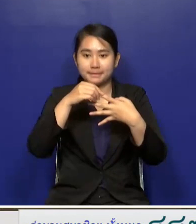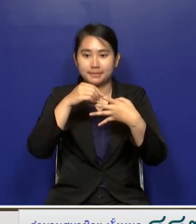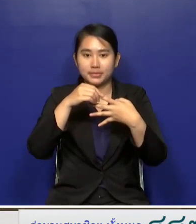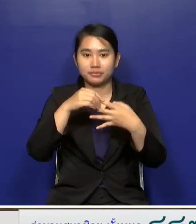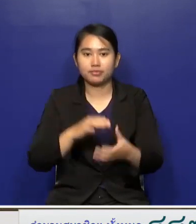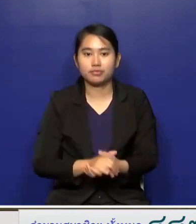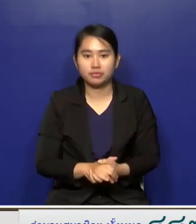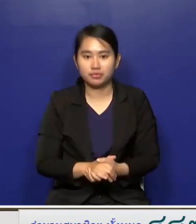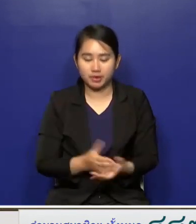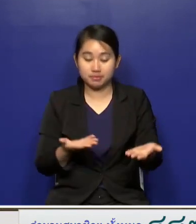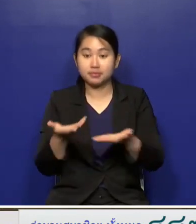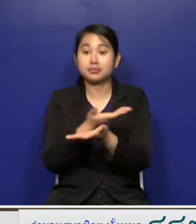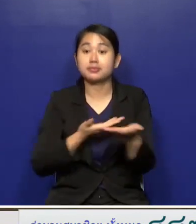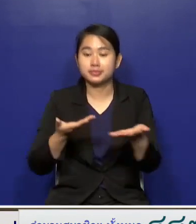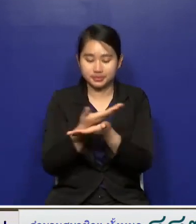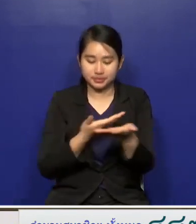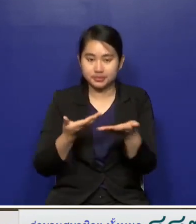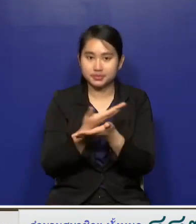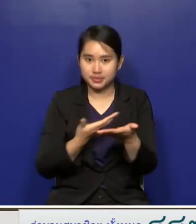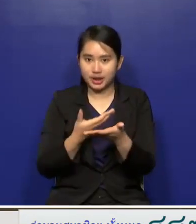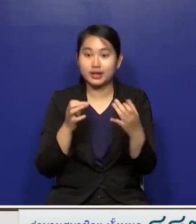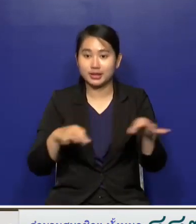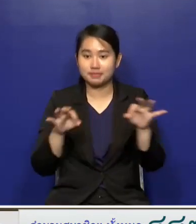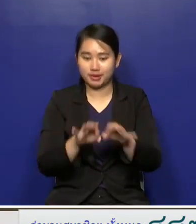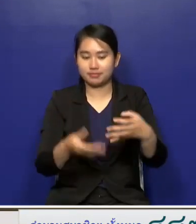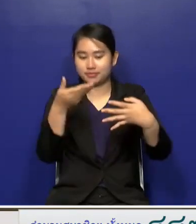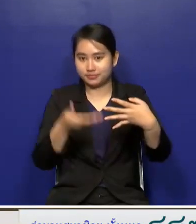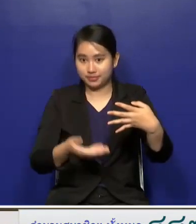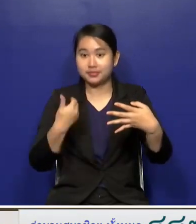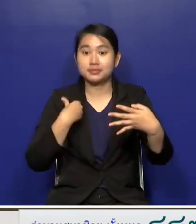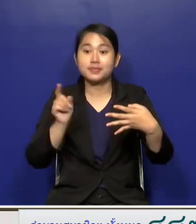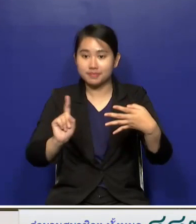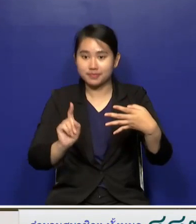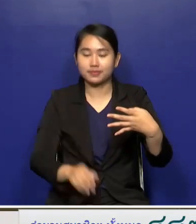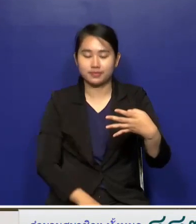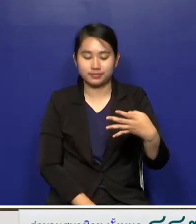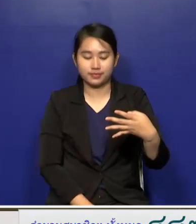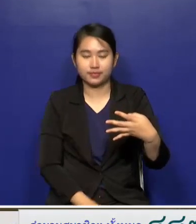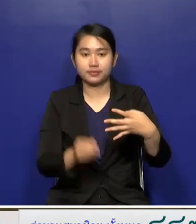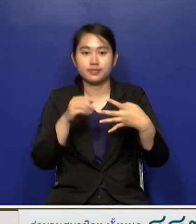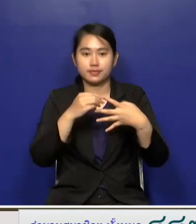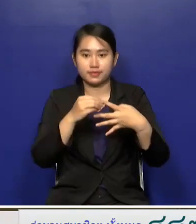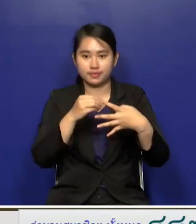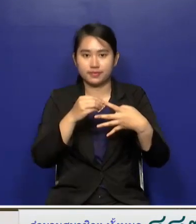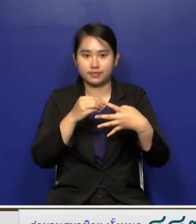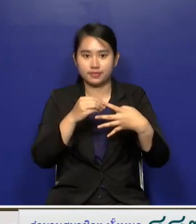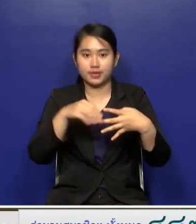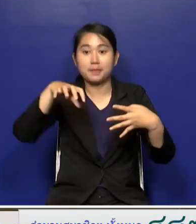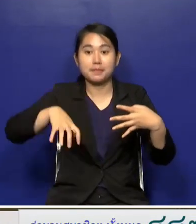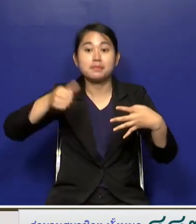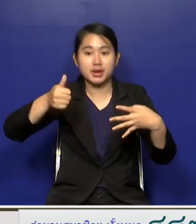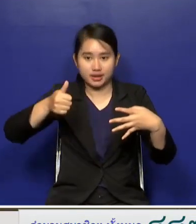ราควรจะพิจารณาใน4รูปแบบเป็นต้นว่า 1. ในเขตเมืองใ